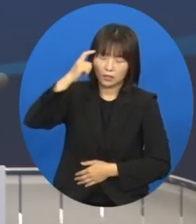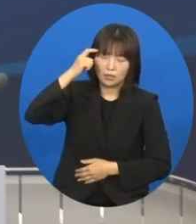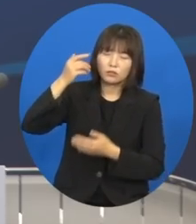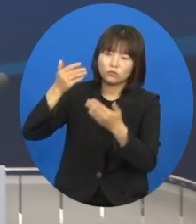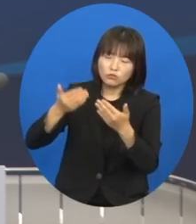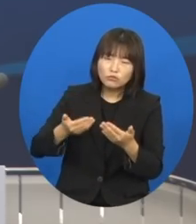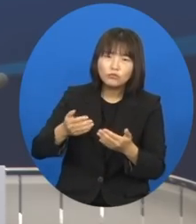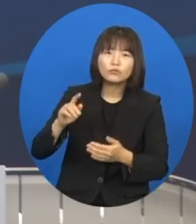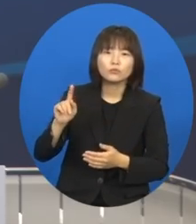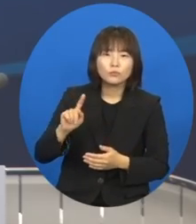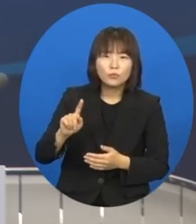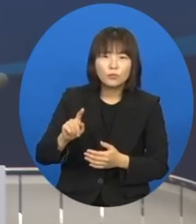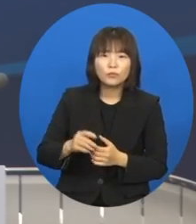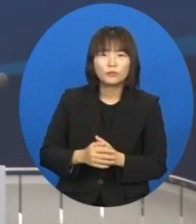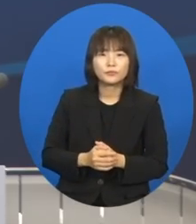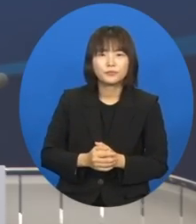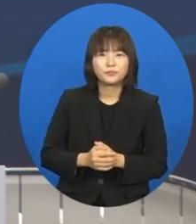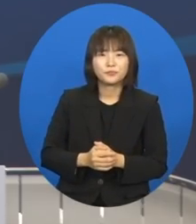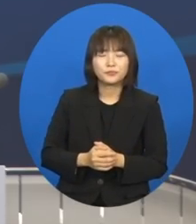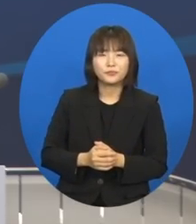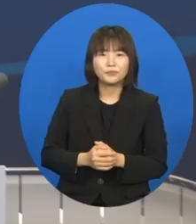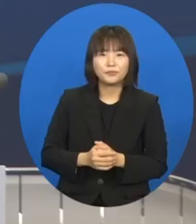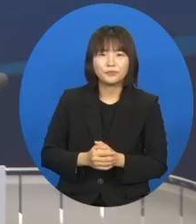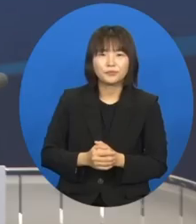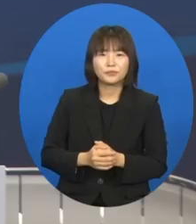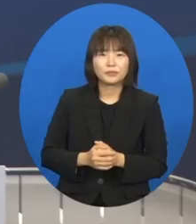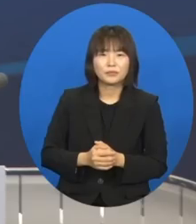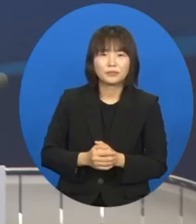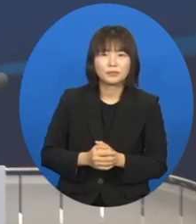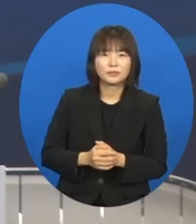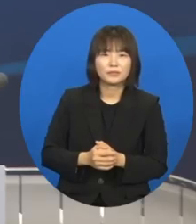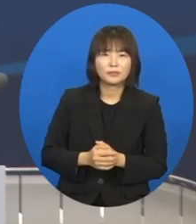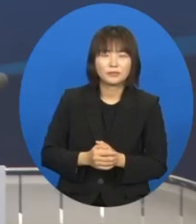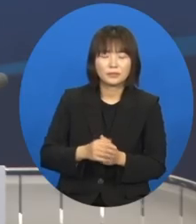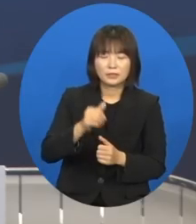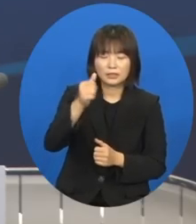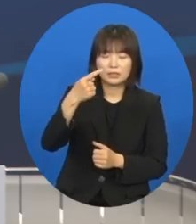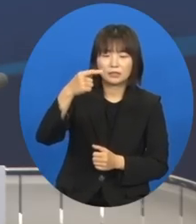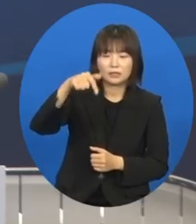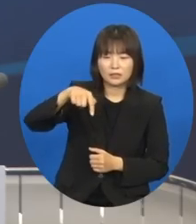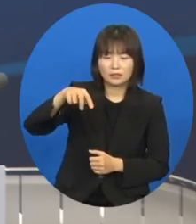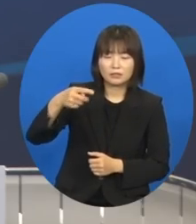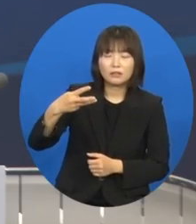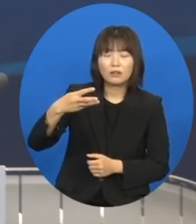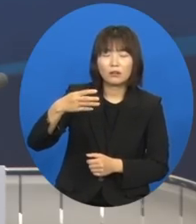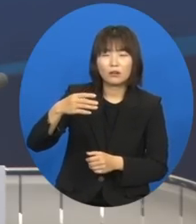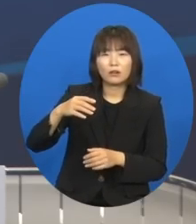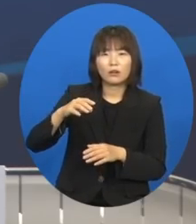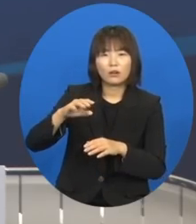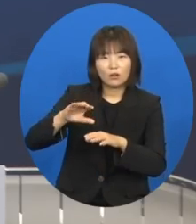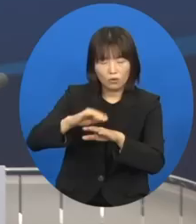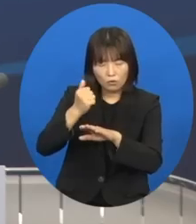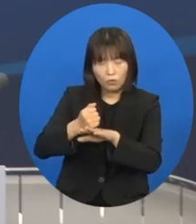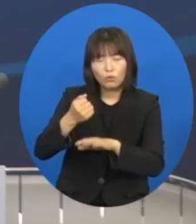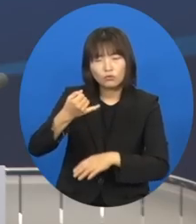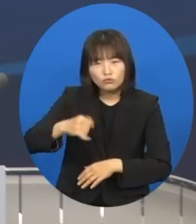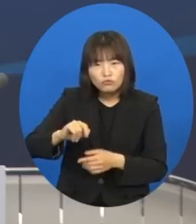흑설공주 이야기였어요. 흑설공주는 거듭나기 이전의 우리의 모습을 말합니다.